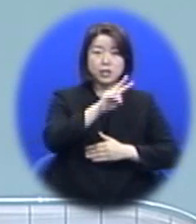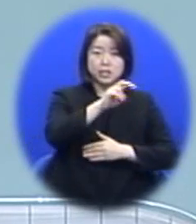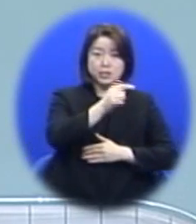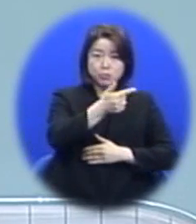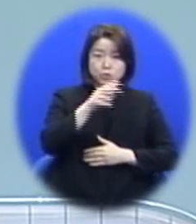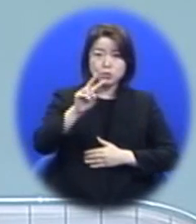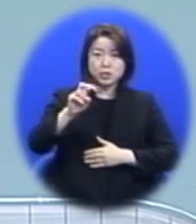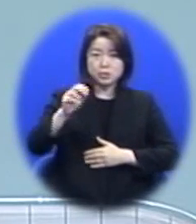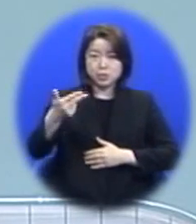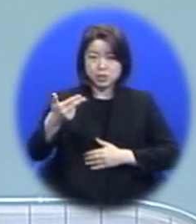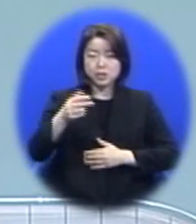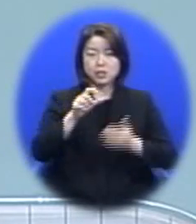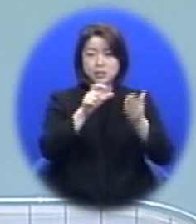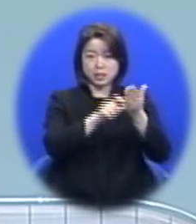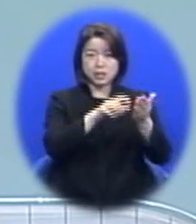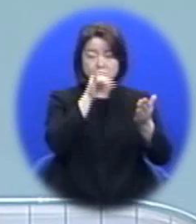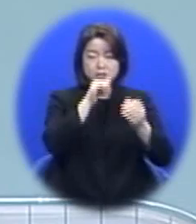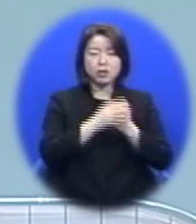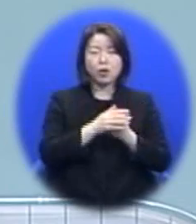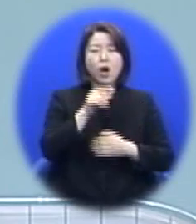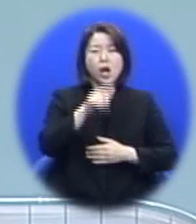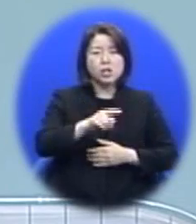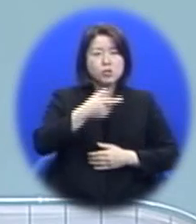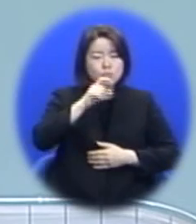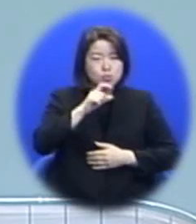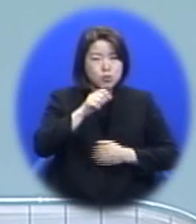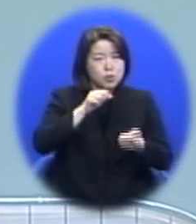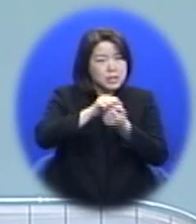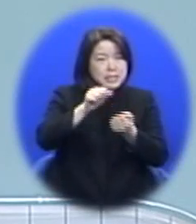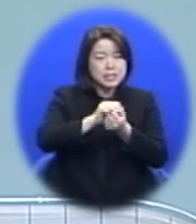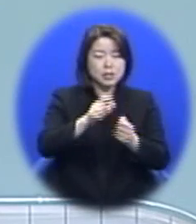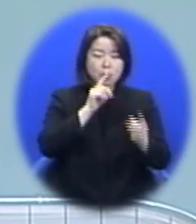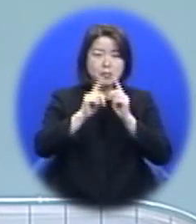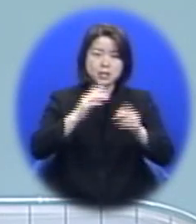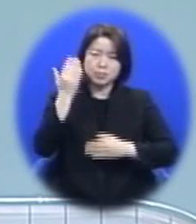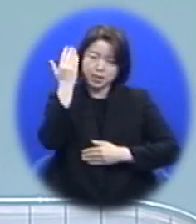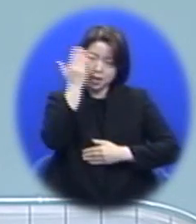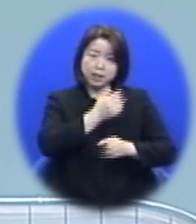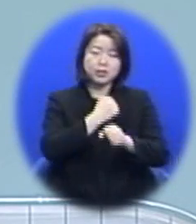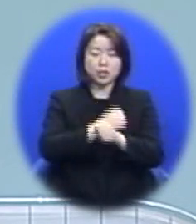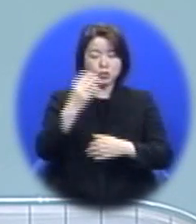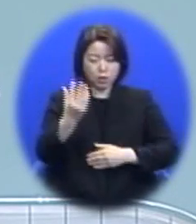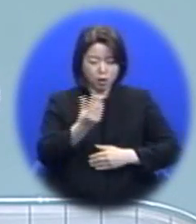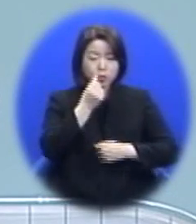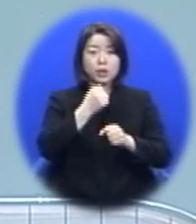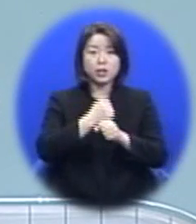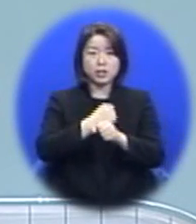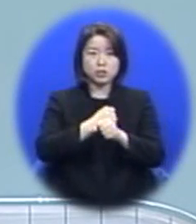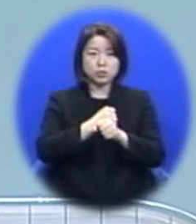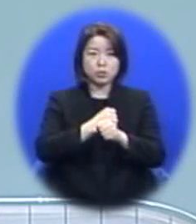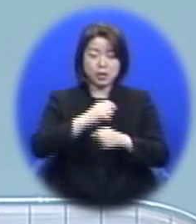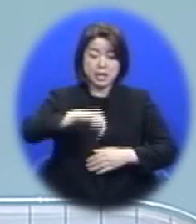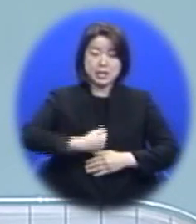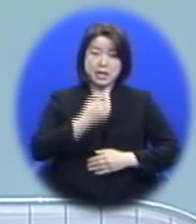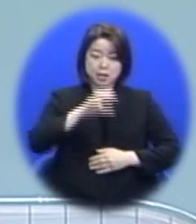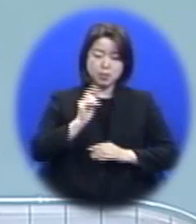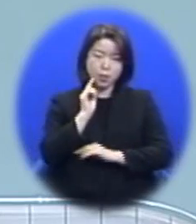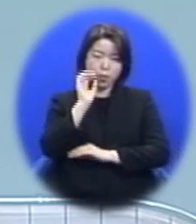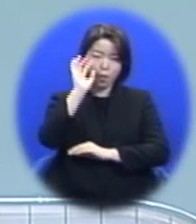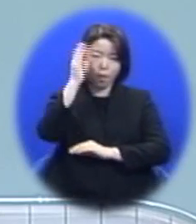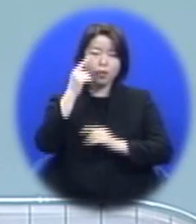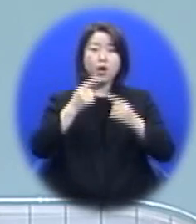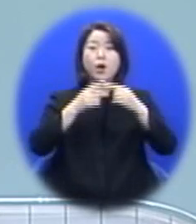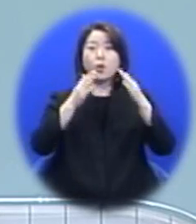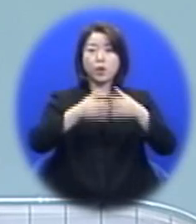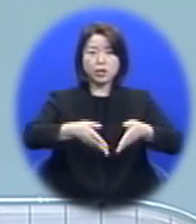말씀하고 있습니다. 이는 물로 씻어 말씀으로 깨끗하게 하사 거룩하게 하시고 자기 앞에 영광스러운 교회로